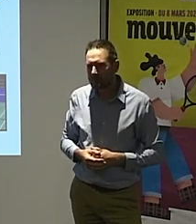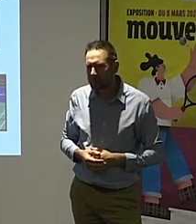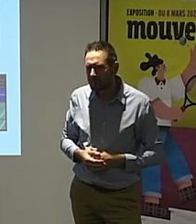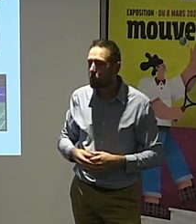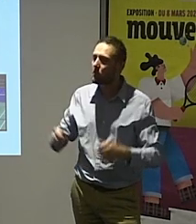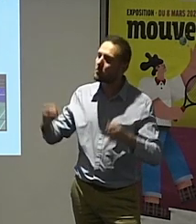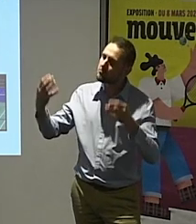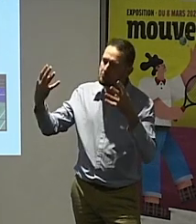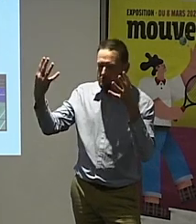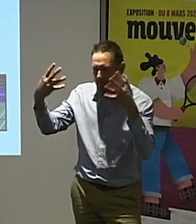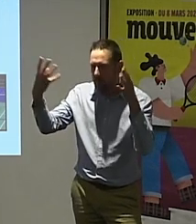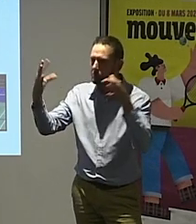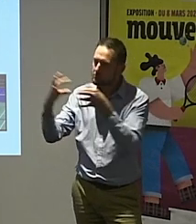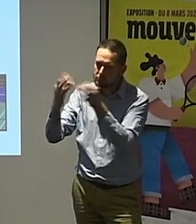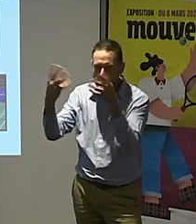Bonne entente.